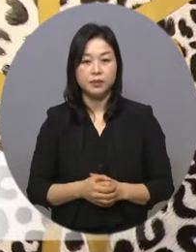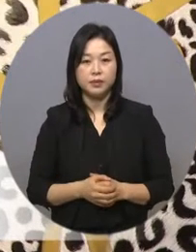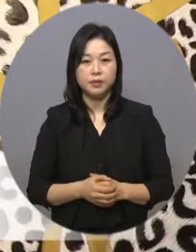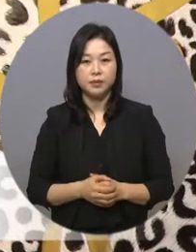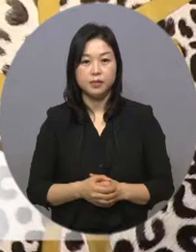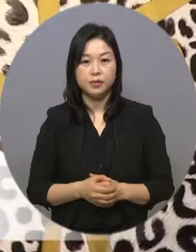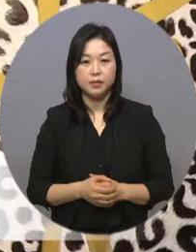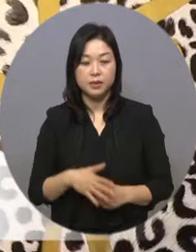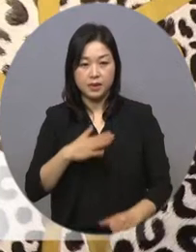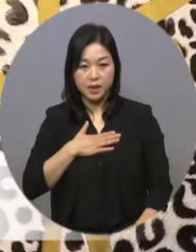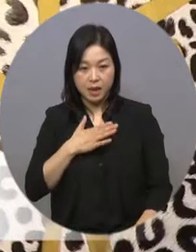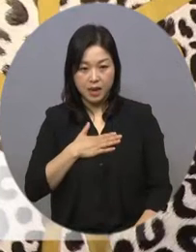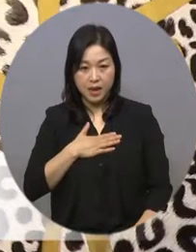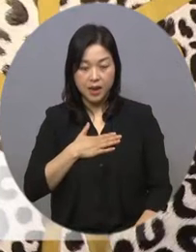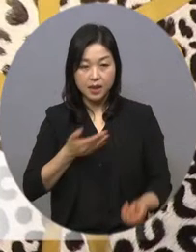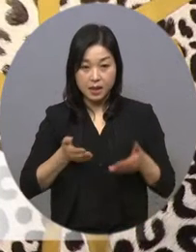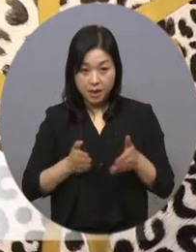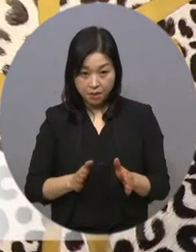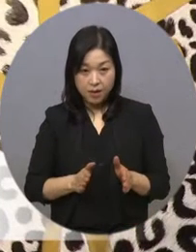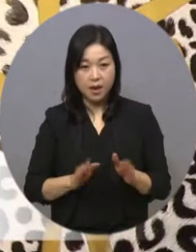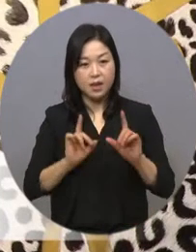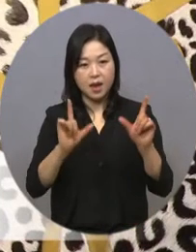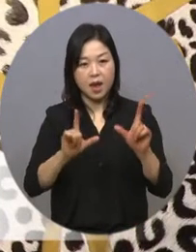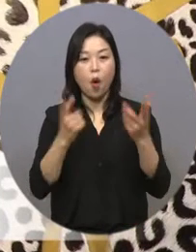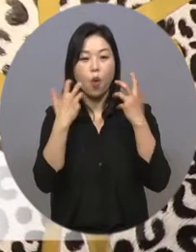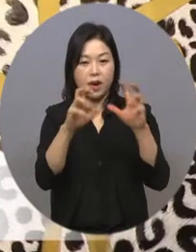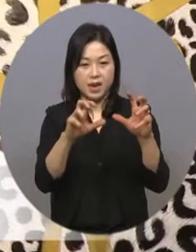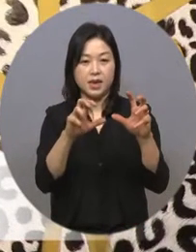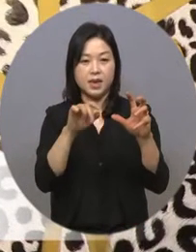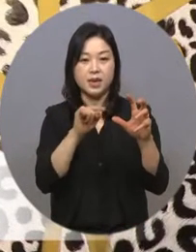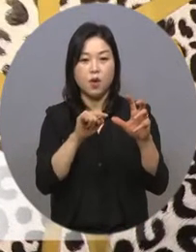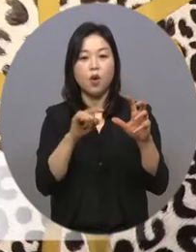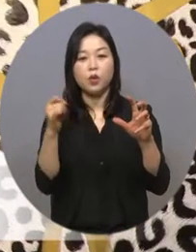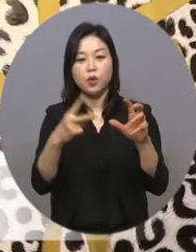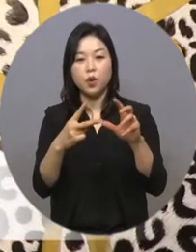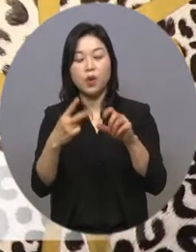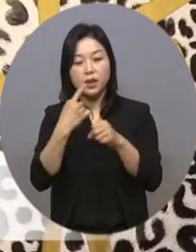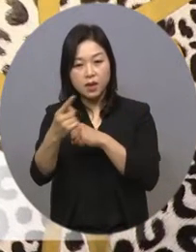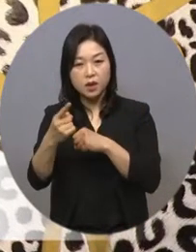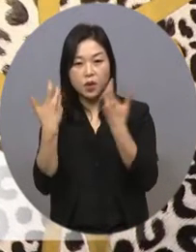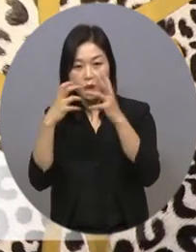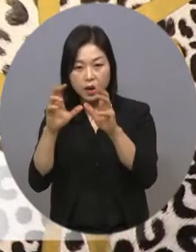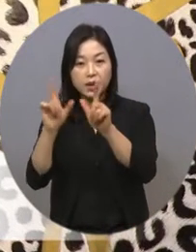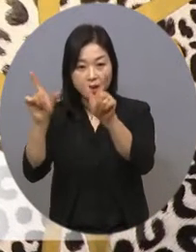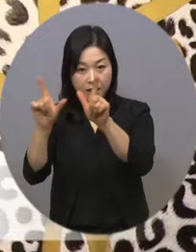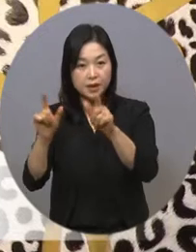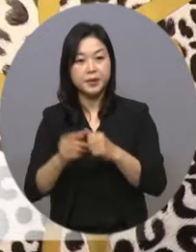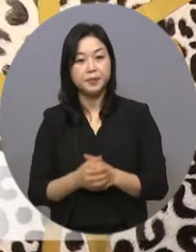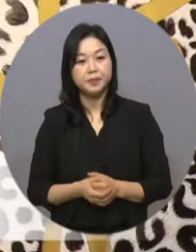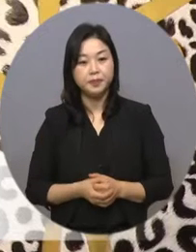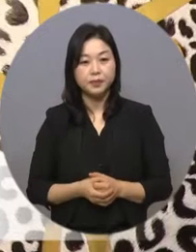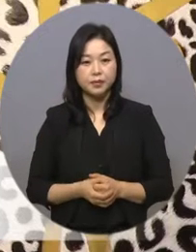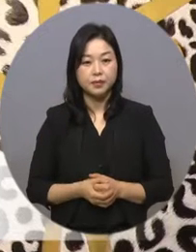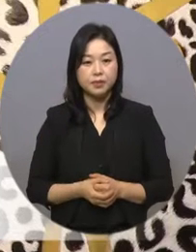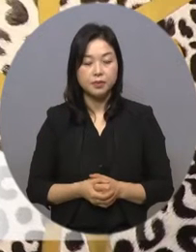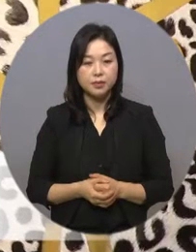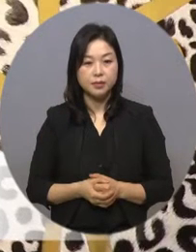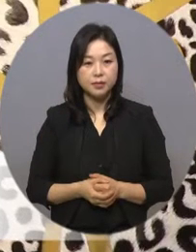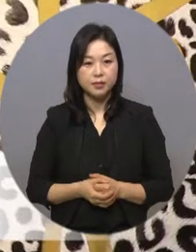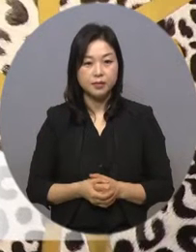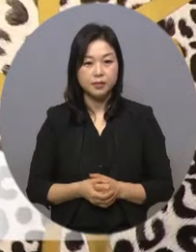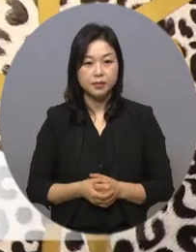어 제가 호랑이의 때이기도 하고 내년이 호랑이 기도 하구요 그 다음에 그